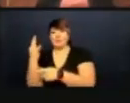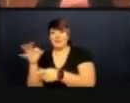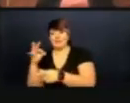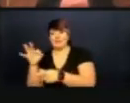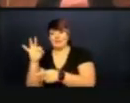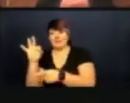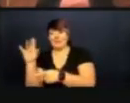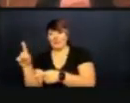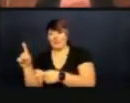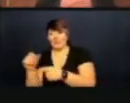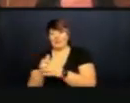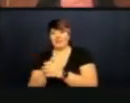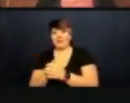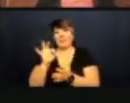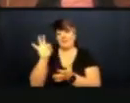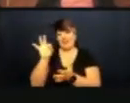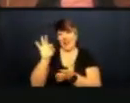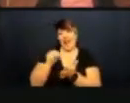1954.